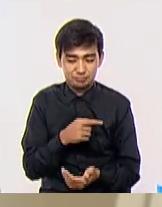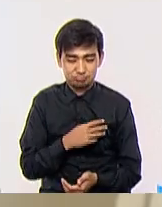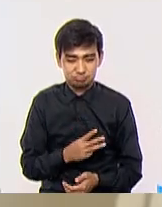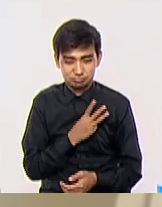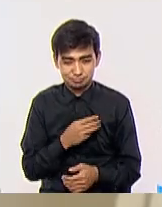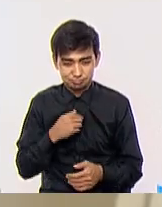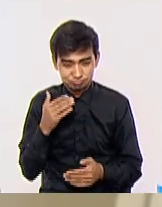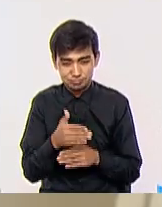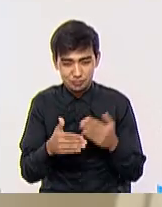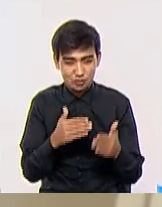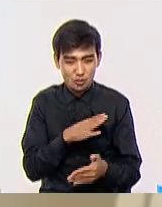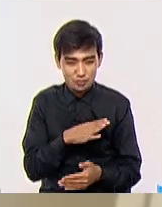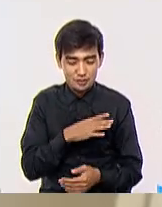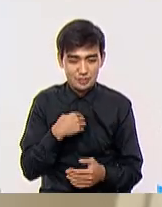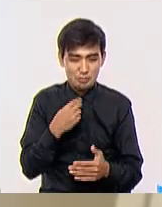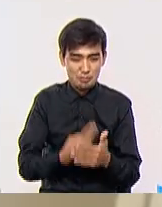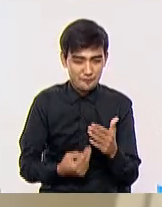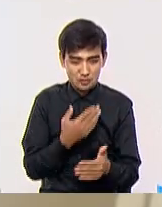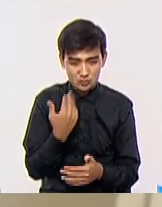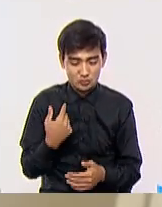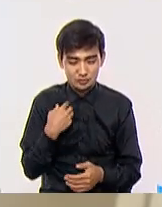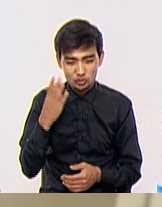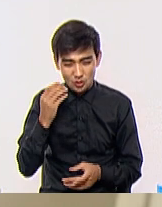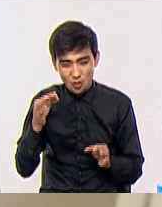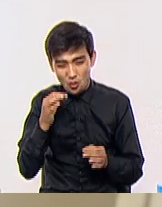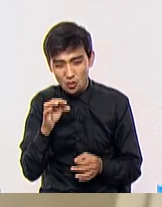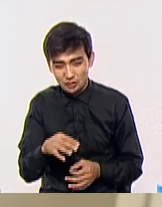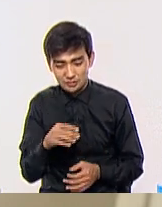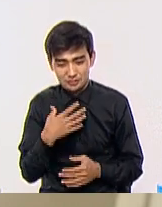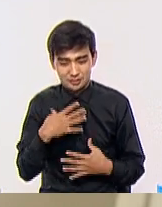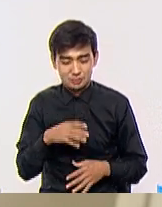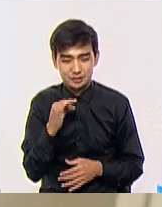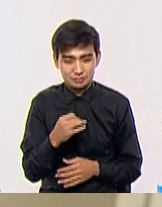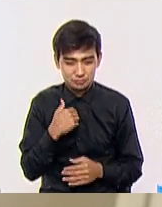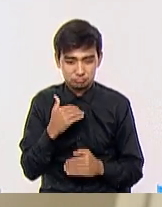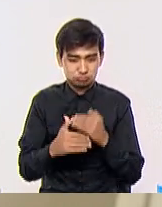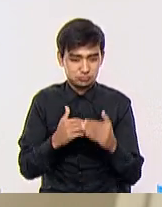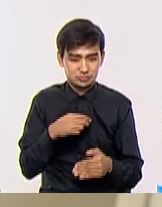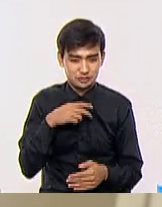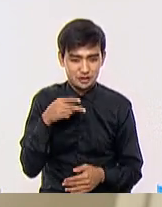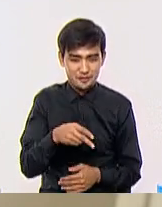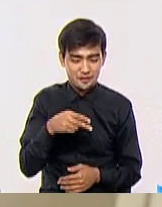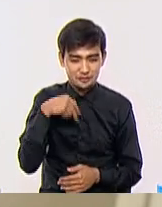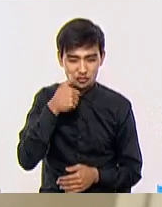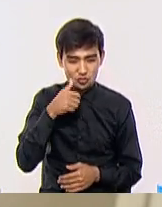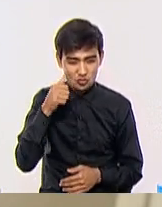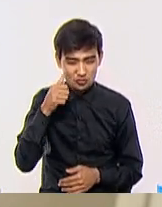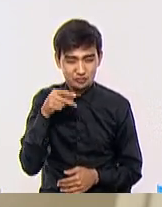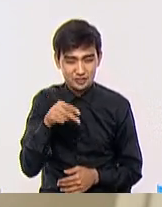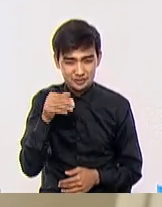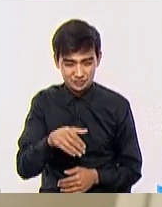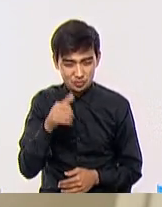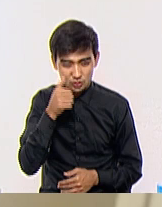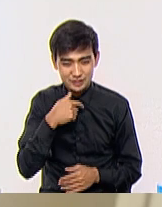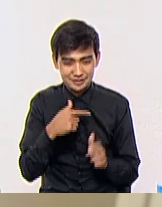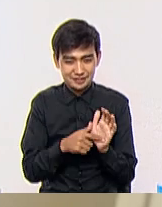бұл олимпиадада медаль саны жағынан ешқандай ұтылғанымыз жоқ. Біз сонау айрығымыз көтерілген 2000 жылда 7 жүлде